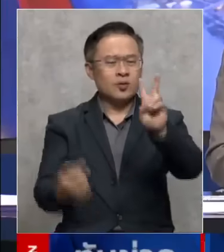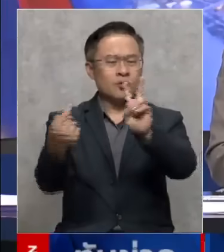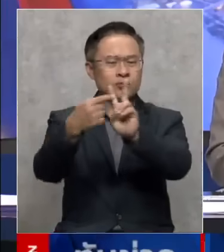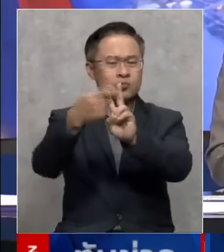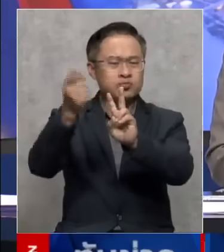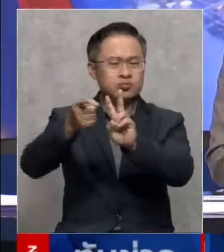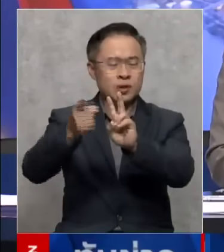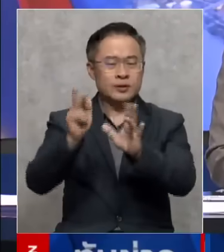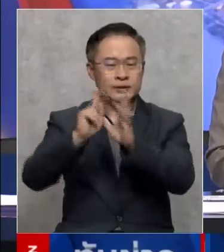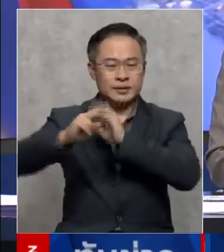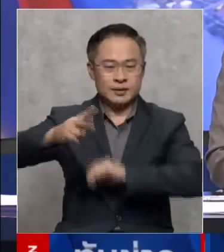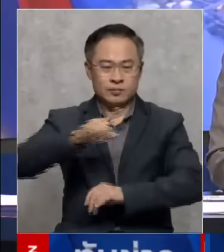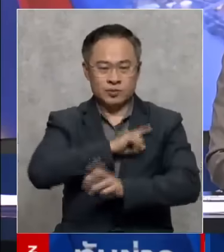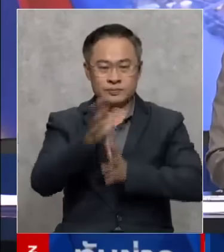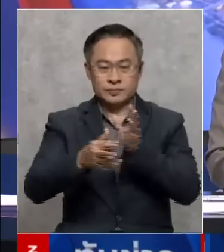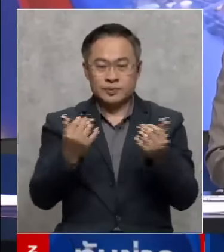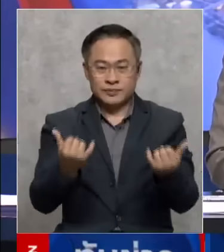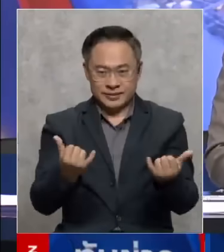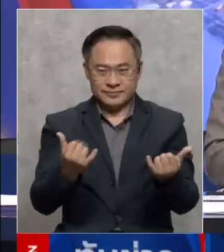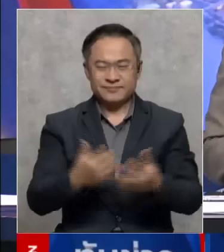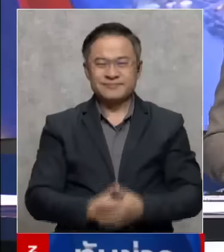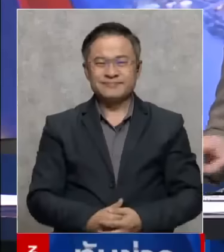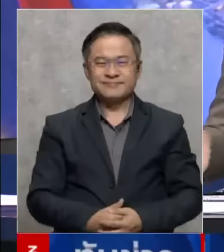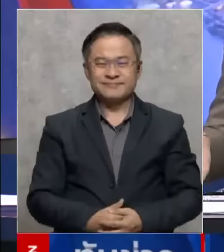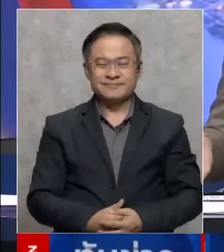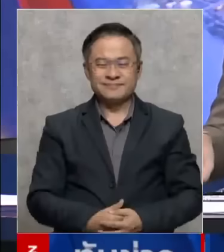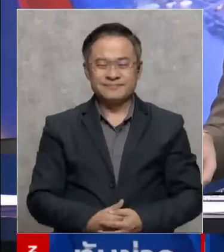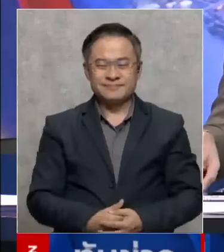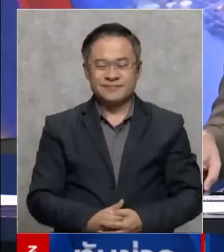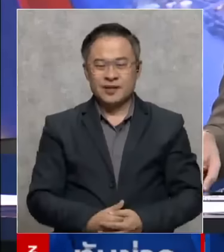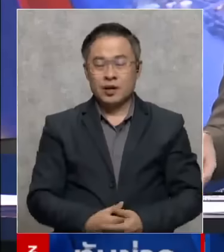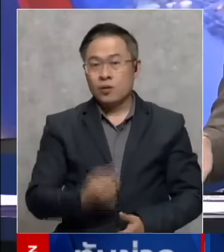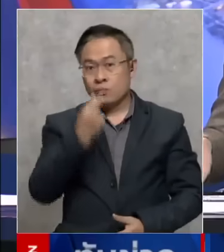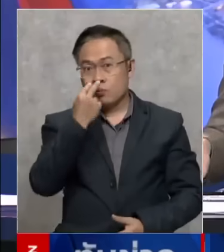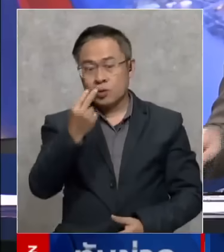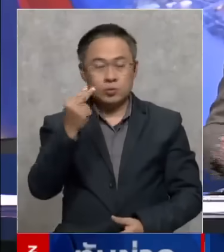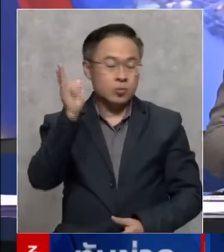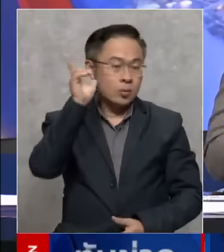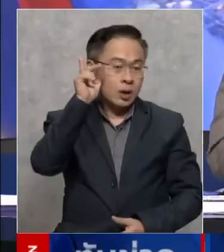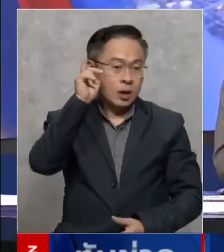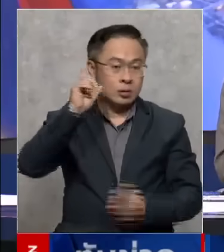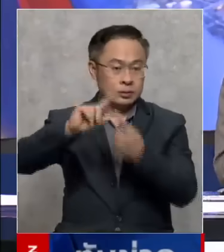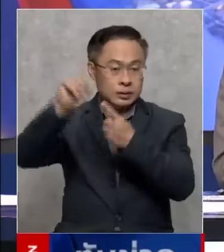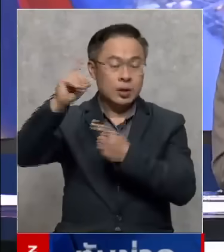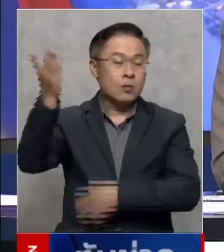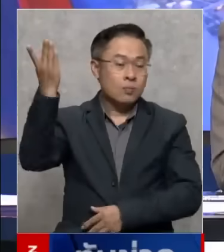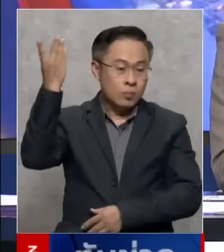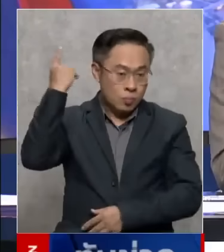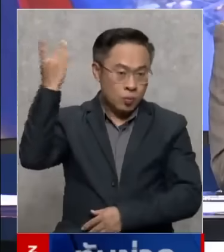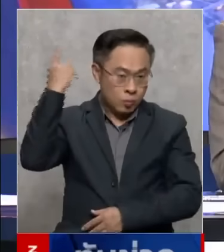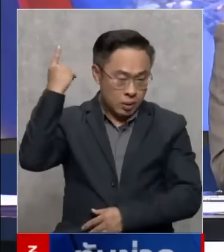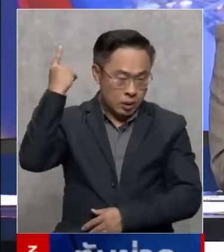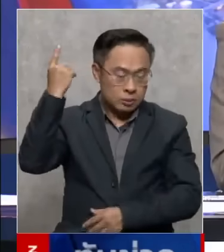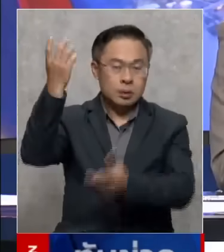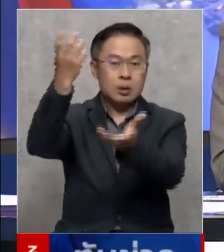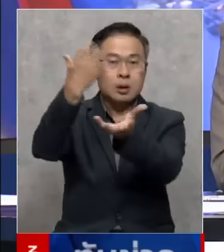ล่ามภาษามือประจำวันนี้นะครับอาจารย์ไพรวัลย์แสงสุนทรนะครับเริ่มต้นด้วยเรื่องราวที่ต้องบอกว่าเรานำเสนอกันไปเมื่อวานนี้แล้ว